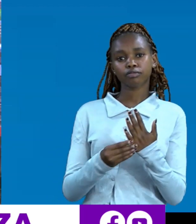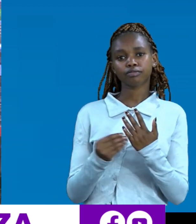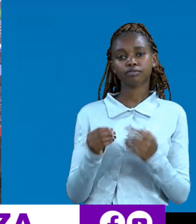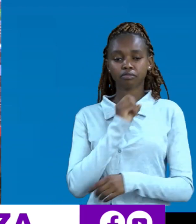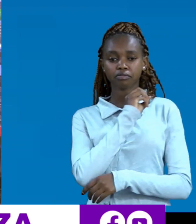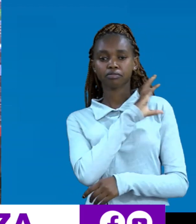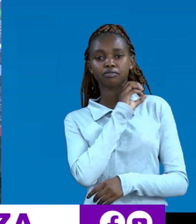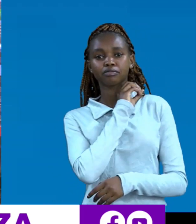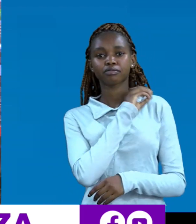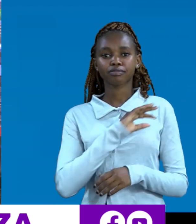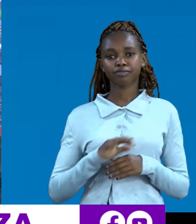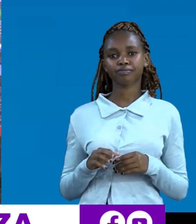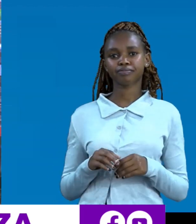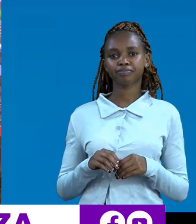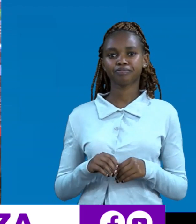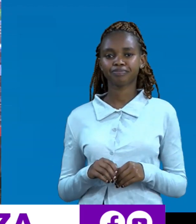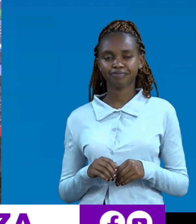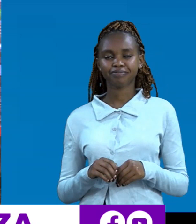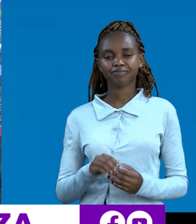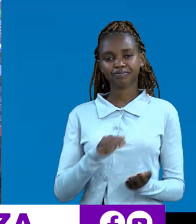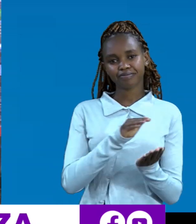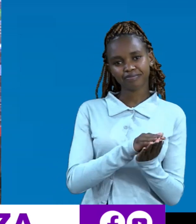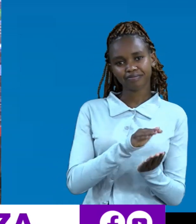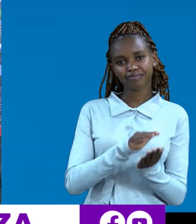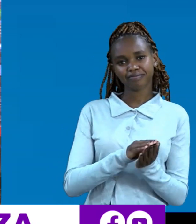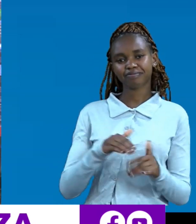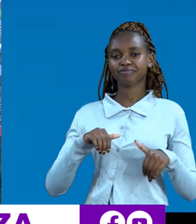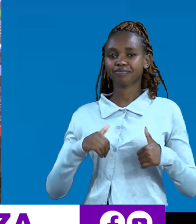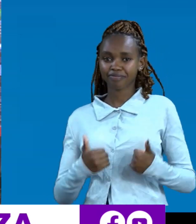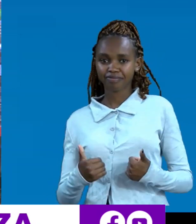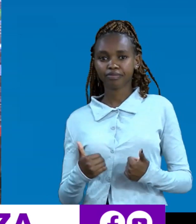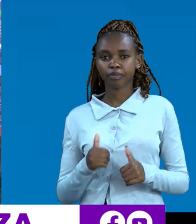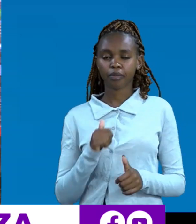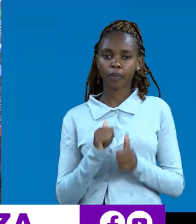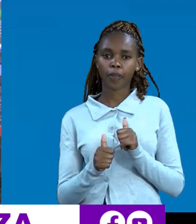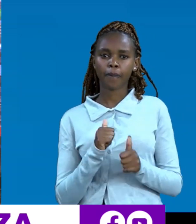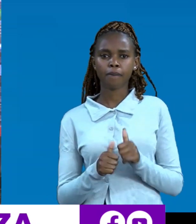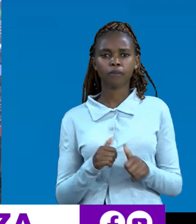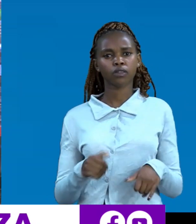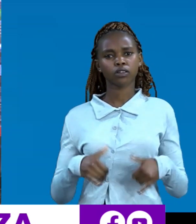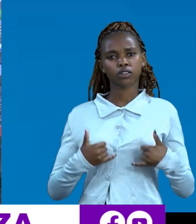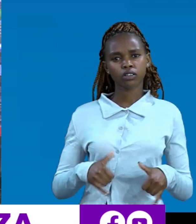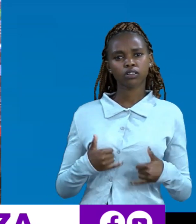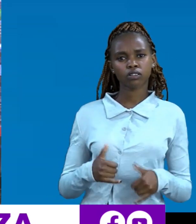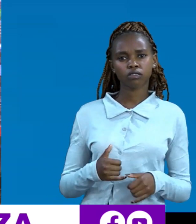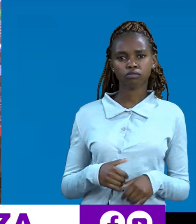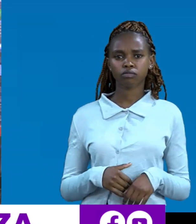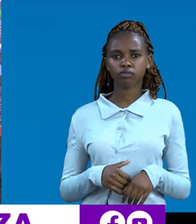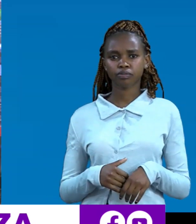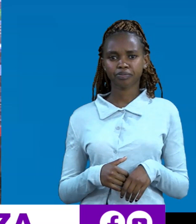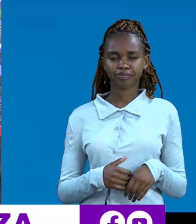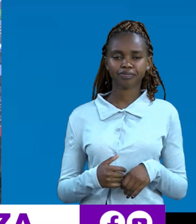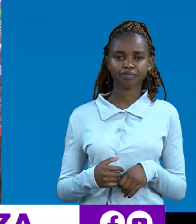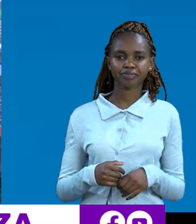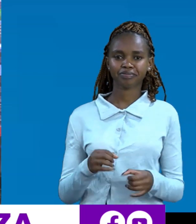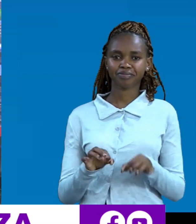Yani keep fit, mm-hmm. Ajua ni sports and games. Mm-hmm. Lakini sijui jua difference ya sports, mm-hmm. Na games. Hiyo utanipeleka tu nyuma ya tent